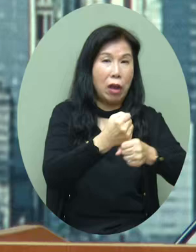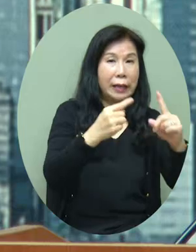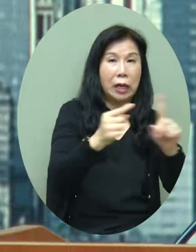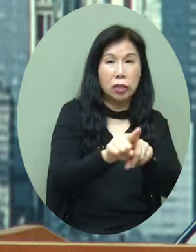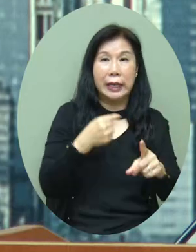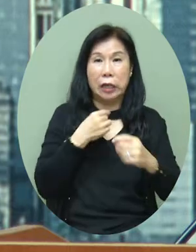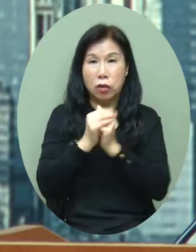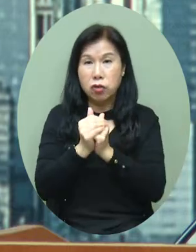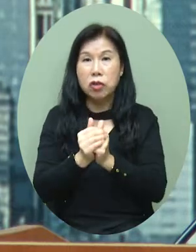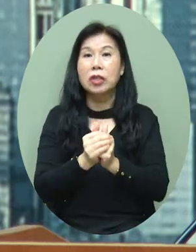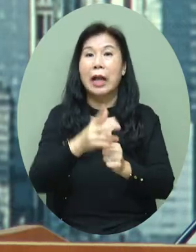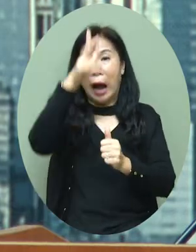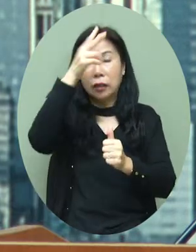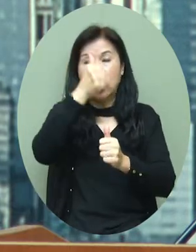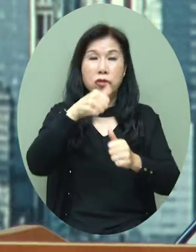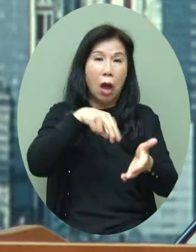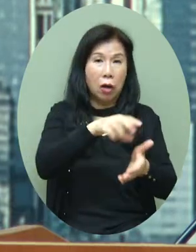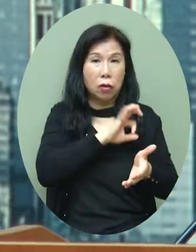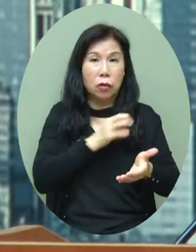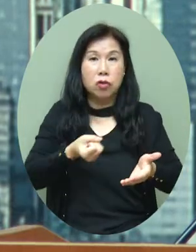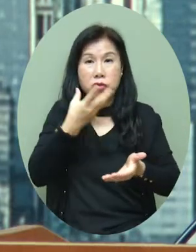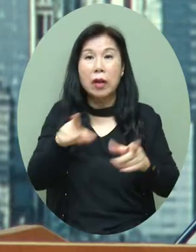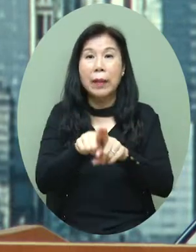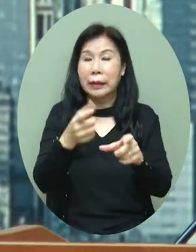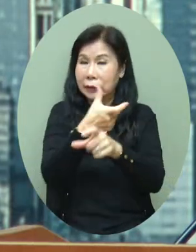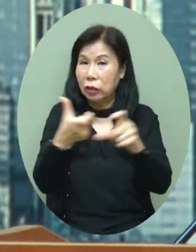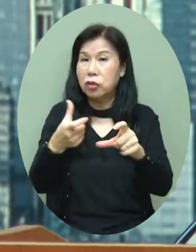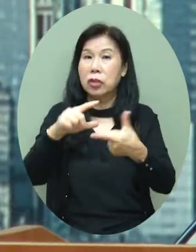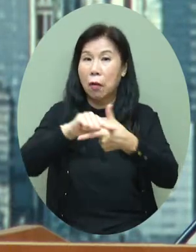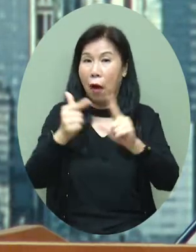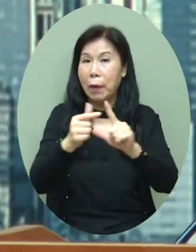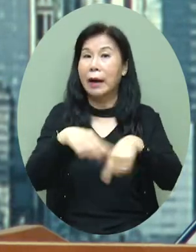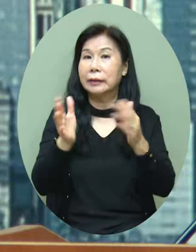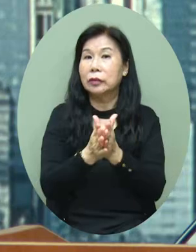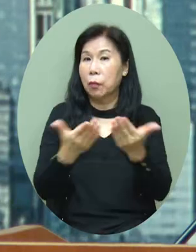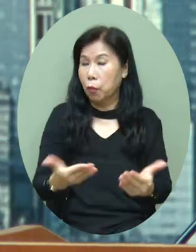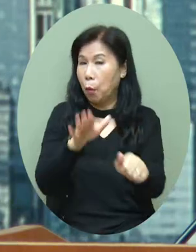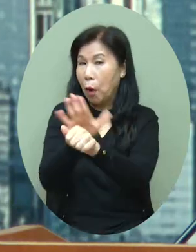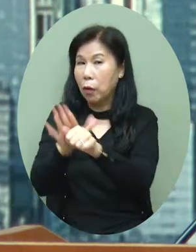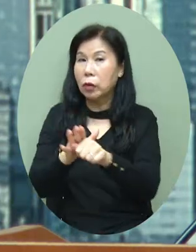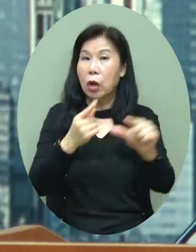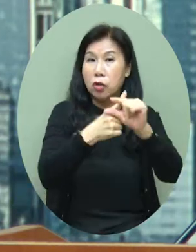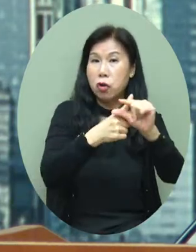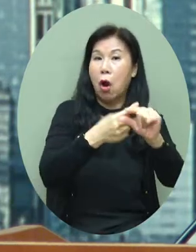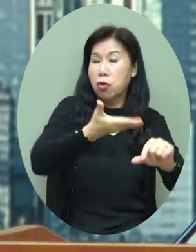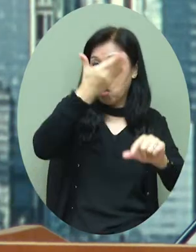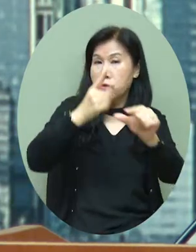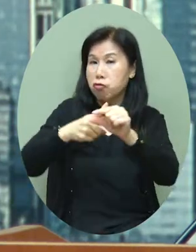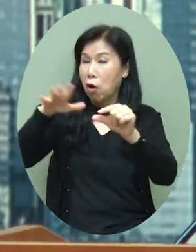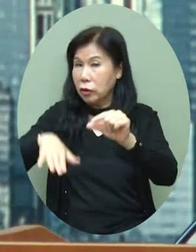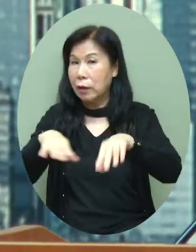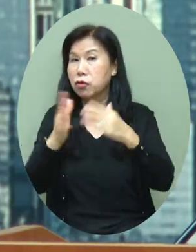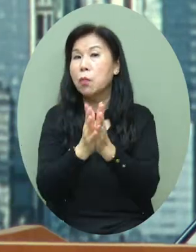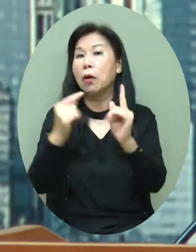官會同行政會議同意提出嘅薪酬調整方案，係為高、中、低